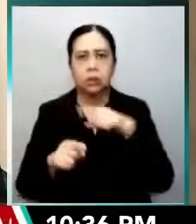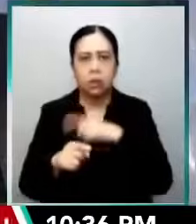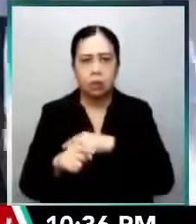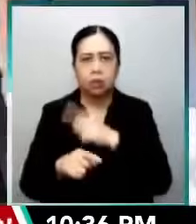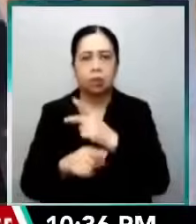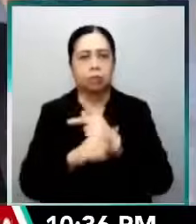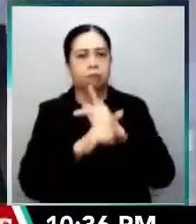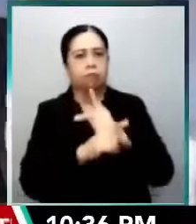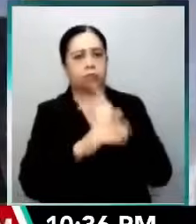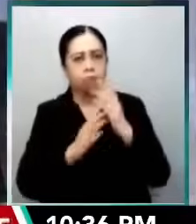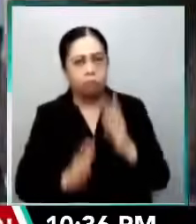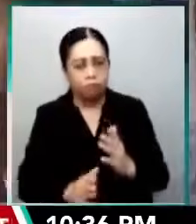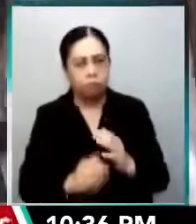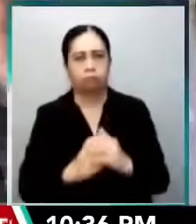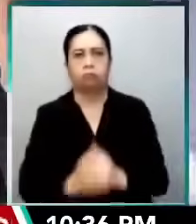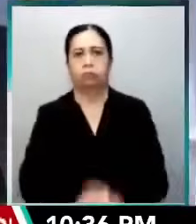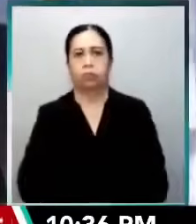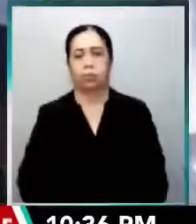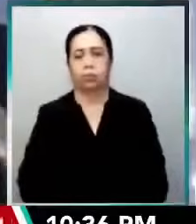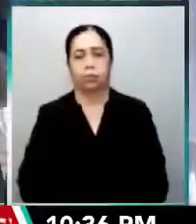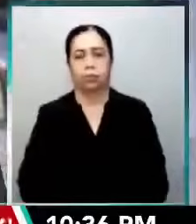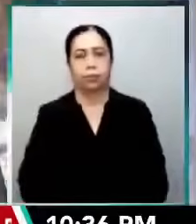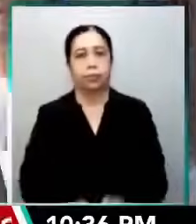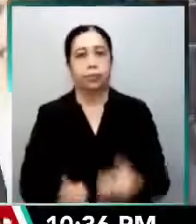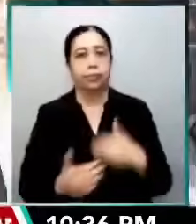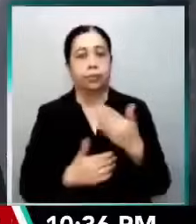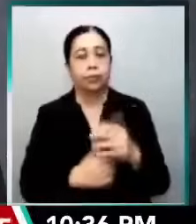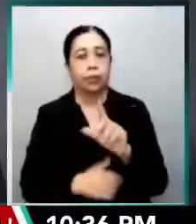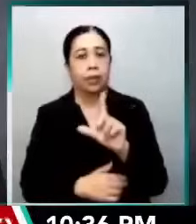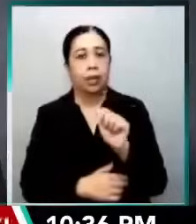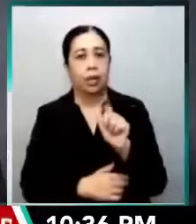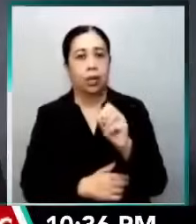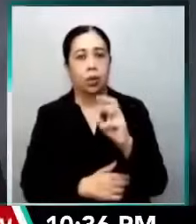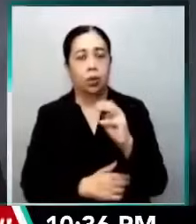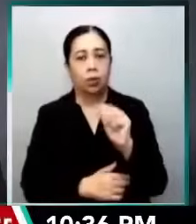tagapagtanggol. Pagdating sa Laloma Cemetery,